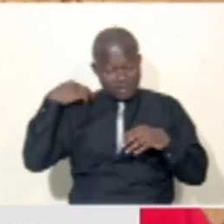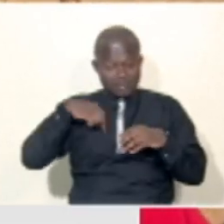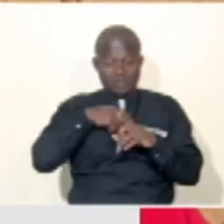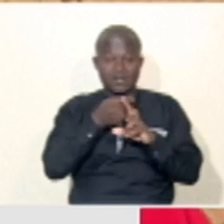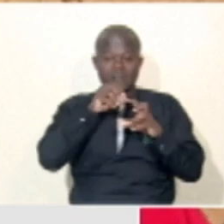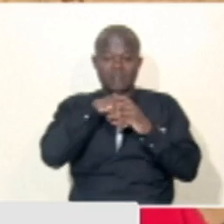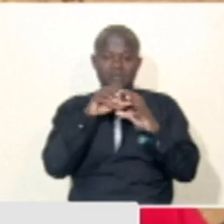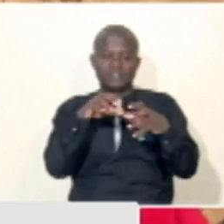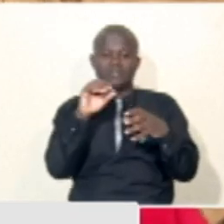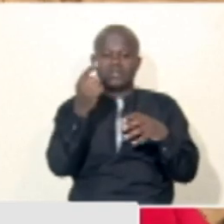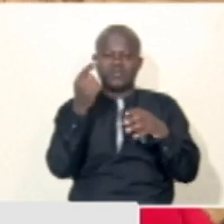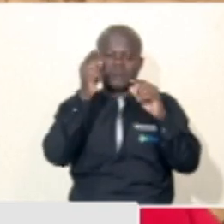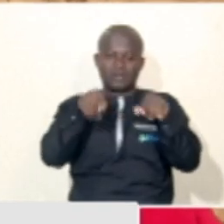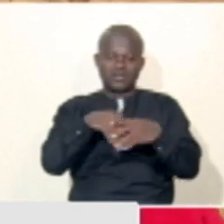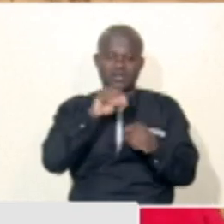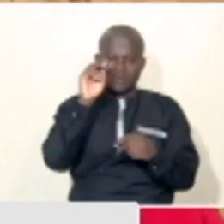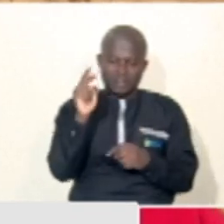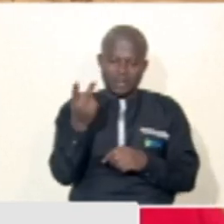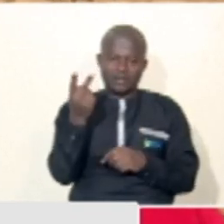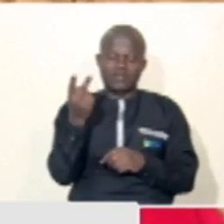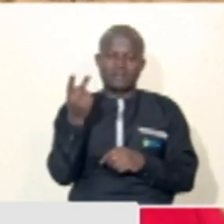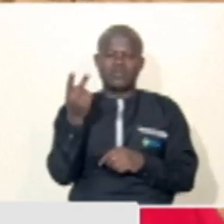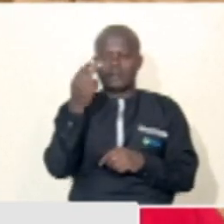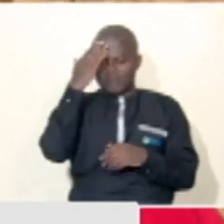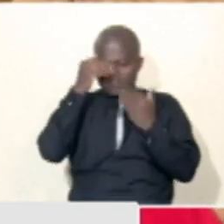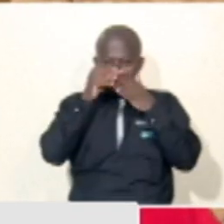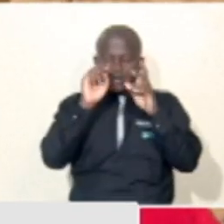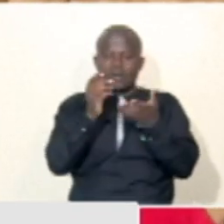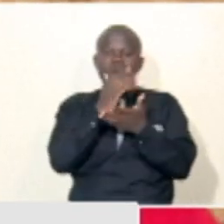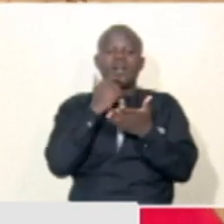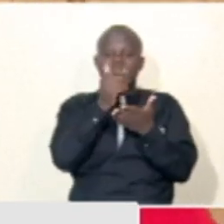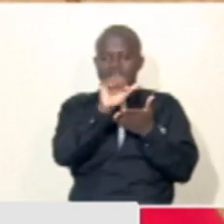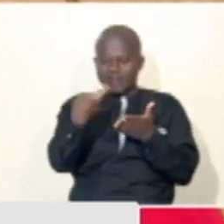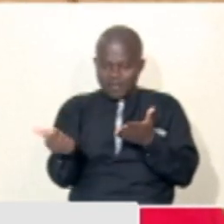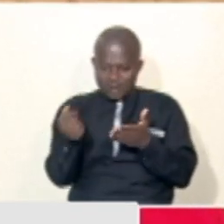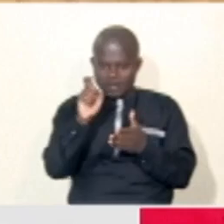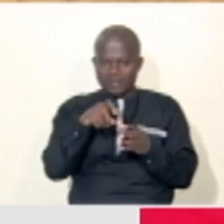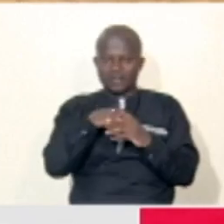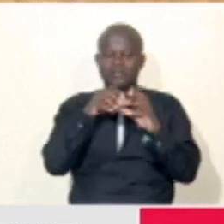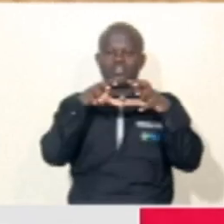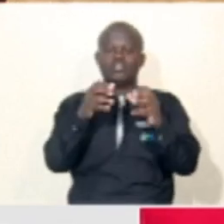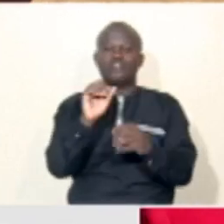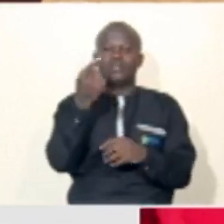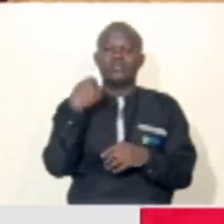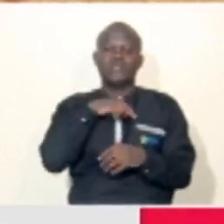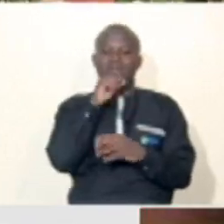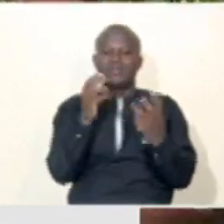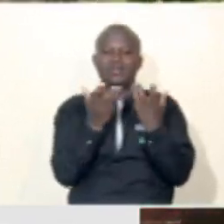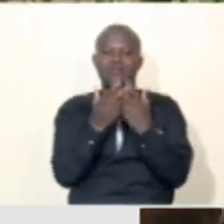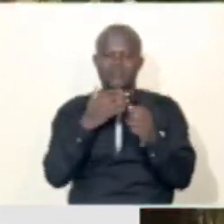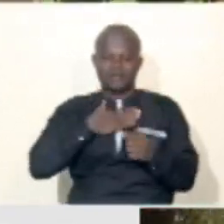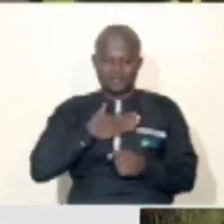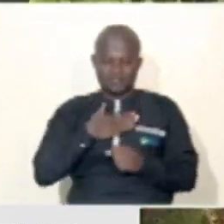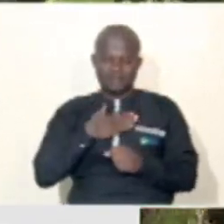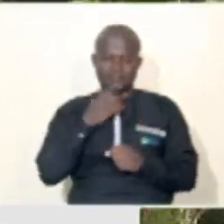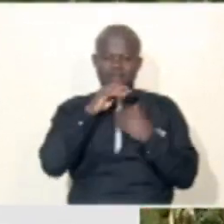mu cyiciro cya mbere mukanshyira mu cya kabiri, kuko hari n'abandi bakeneye icyo cyiciro cya mbere badahwanye nanjye. Hari